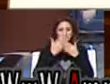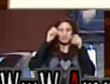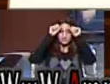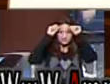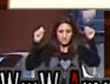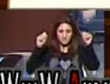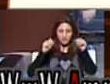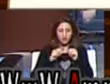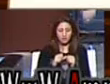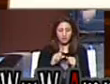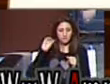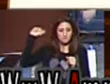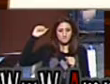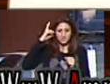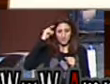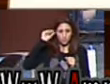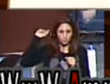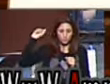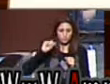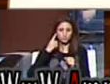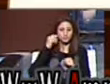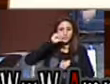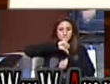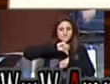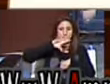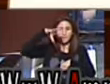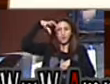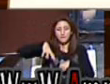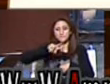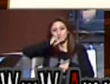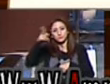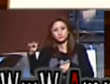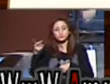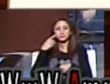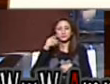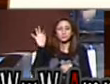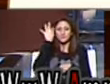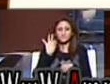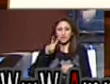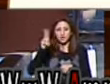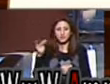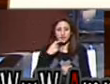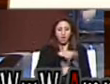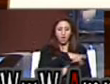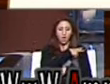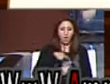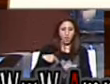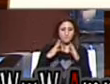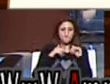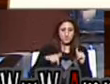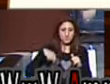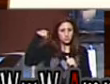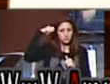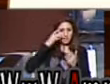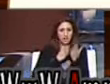وبتحدد مكانه او عده بدائل. وبعدين الدوله في الحاله دي الحكومه المصريه وزاره الخارجيه